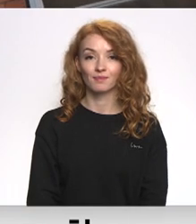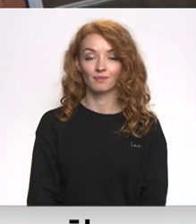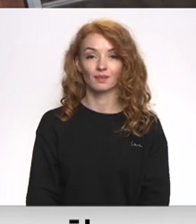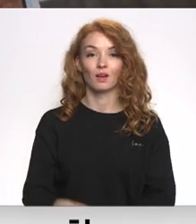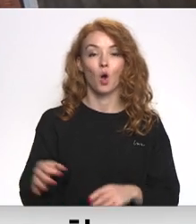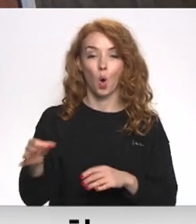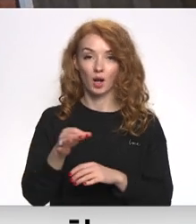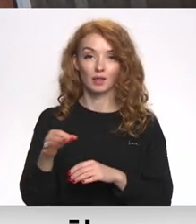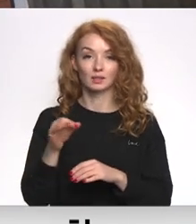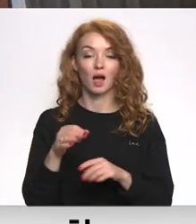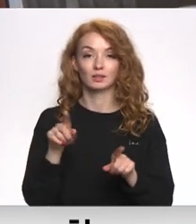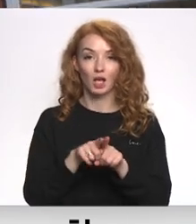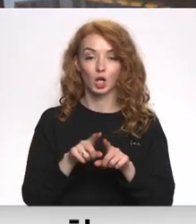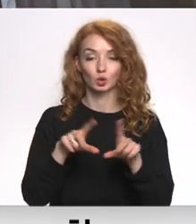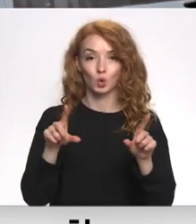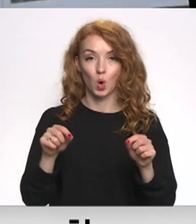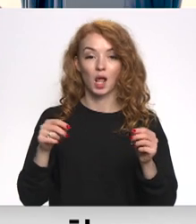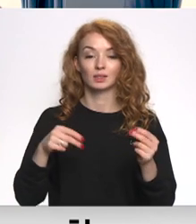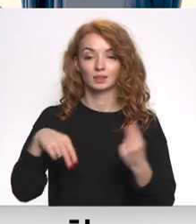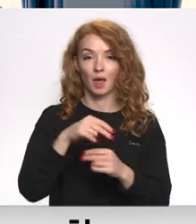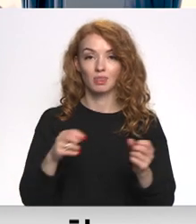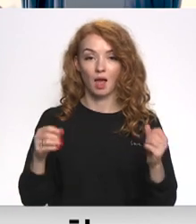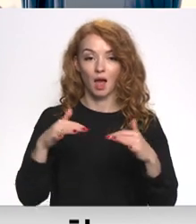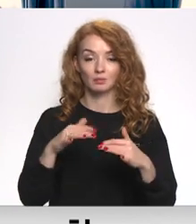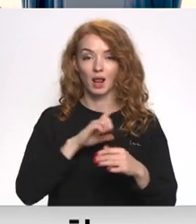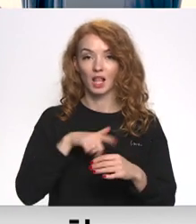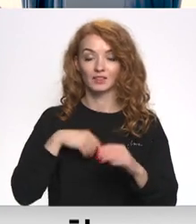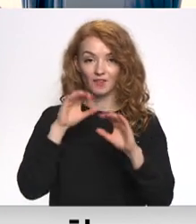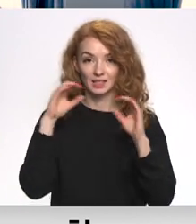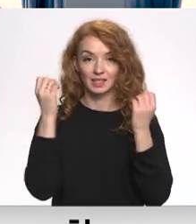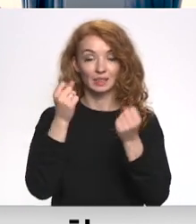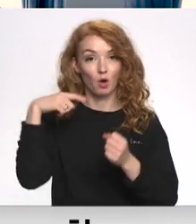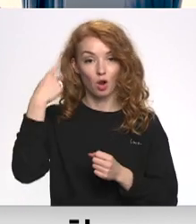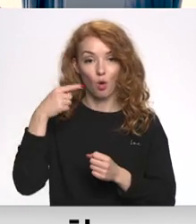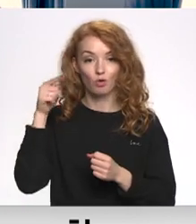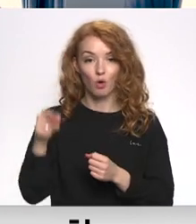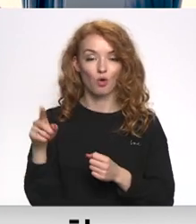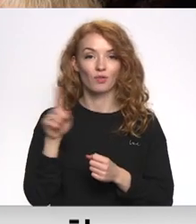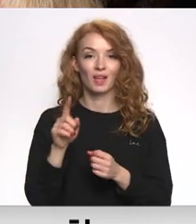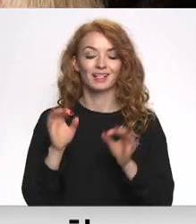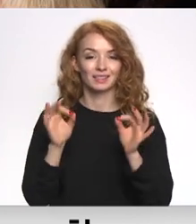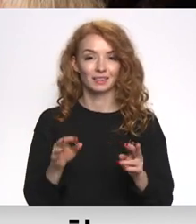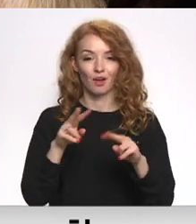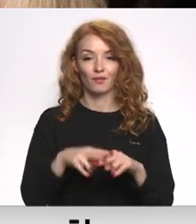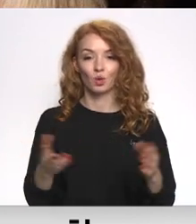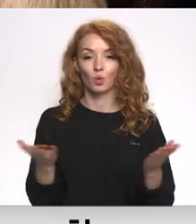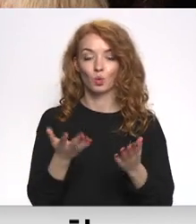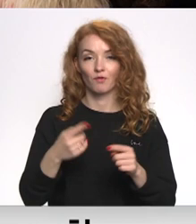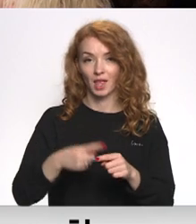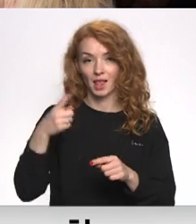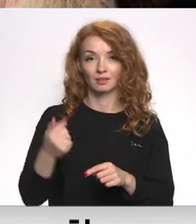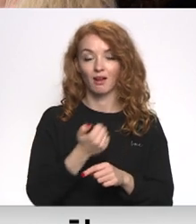Diasporas organizāciju un skolu sanāksme Latvijas vēstniecībā Londonā ir īstā vieta, kur reizi